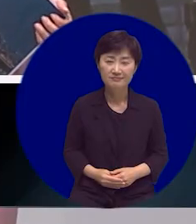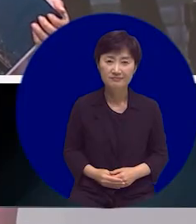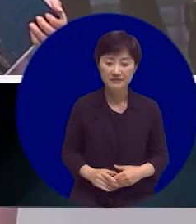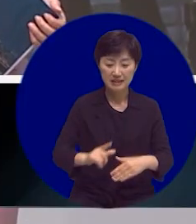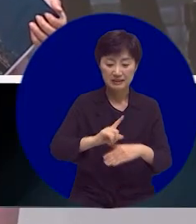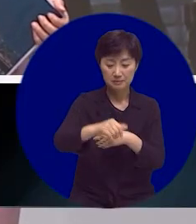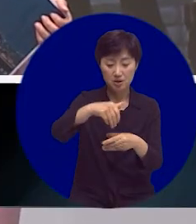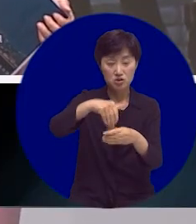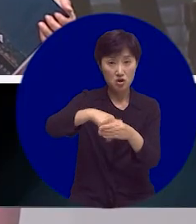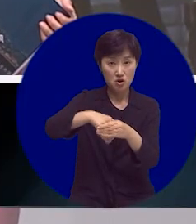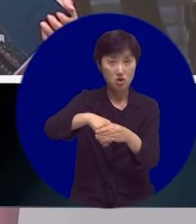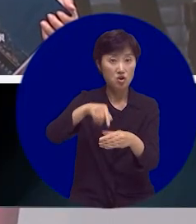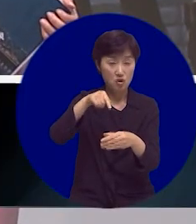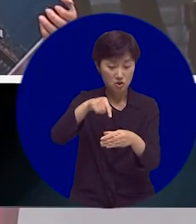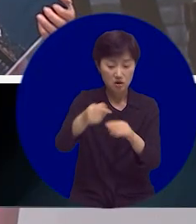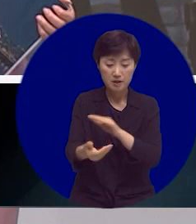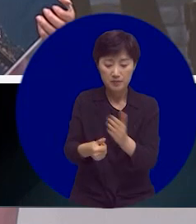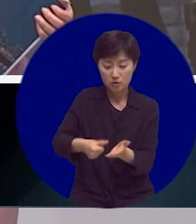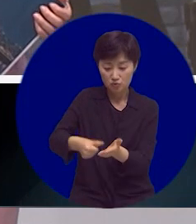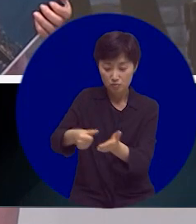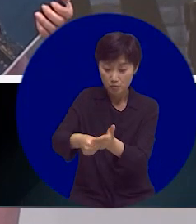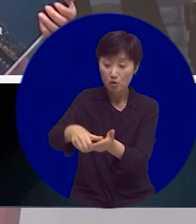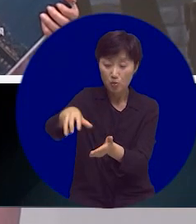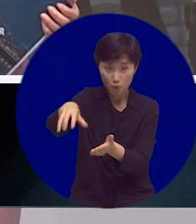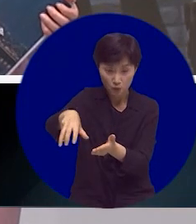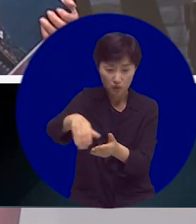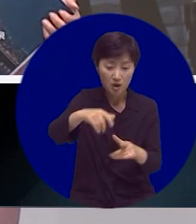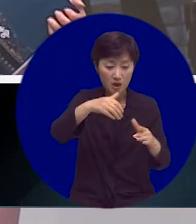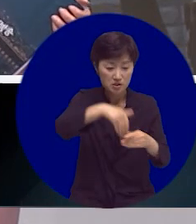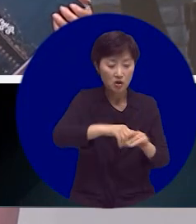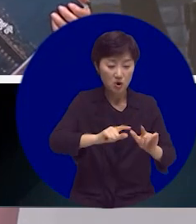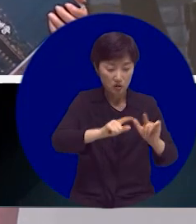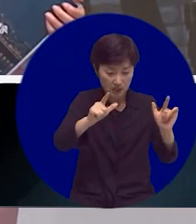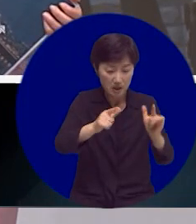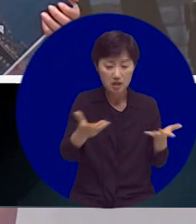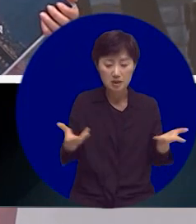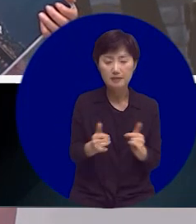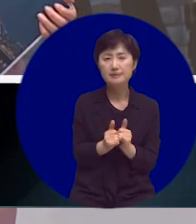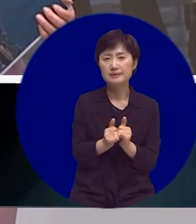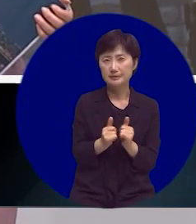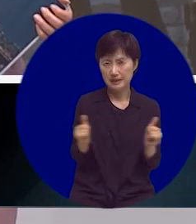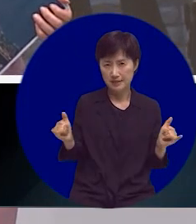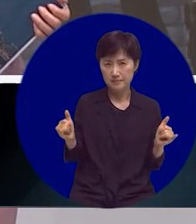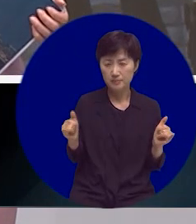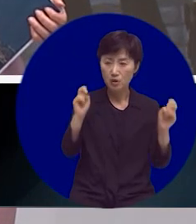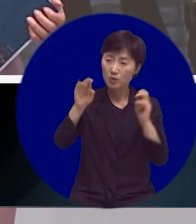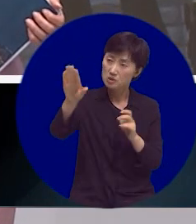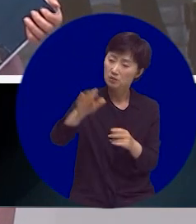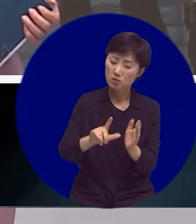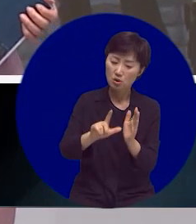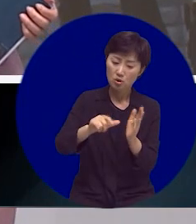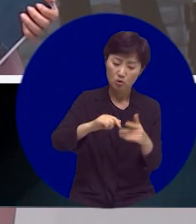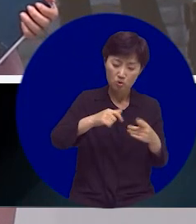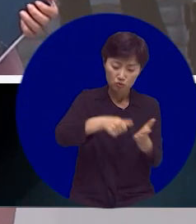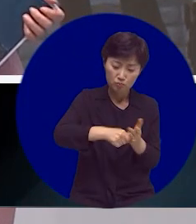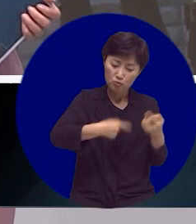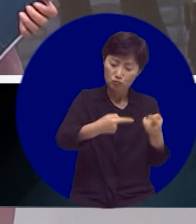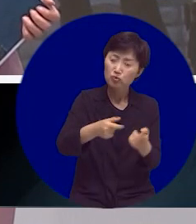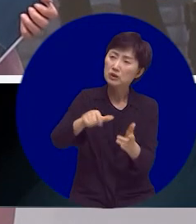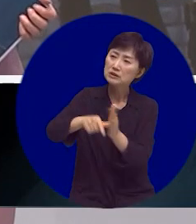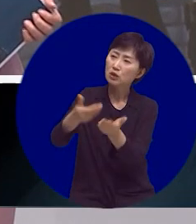제8회 전국 동시지방선거의 사전투표 기간과 선거일에 모두 근무하는 근로자는 고용주에게 투표 시간을 청구할 수